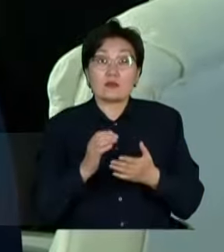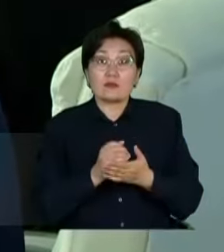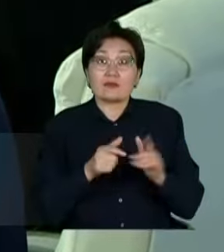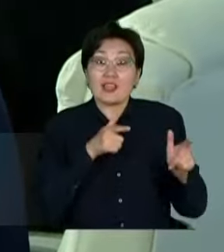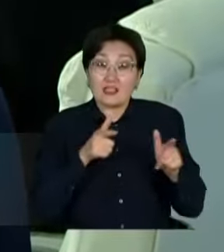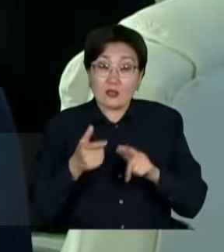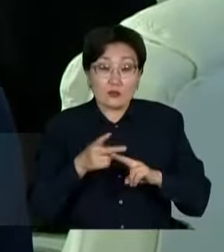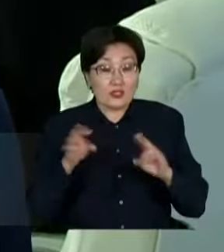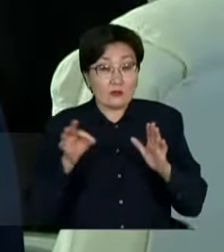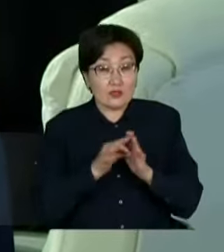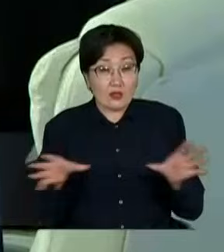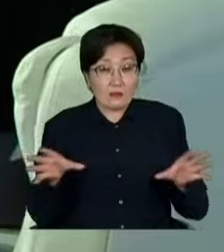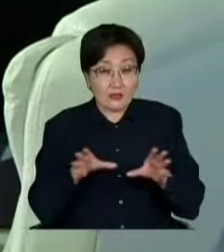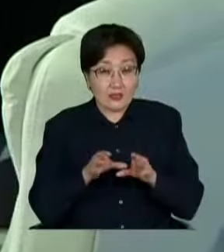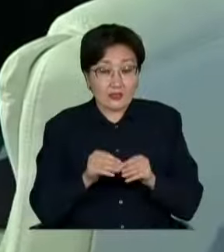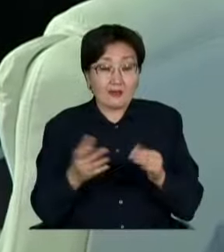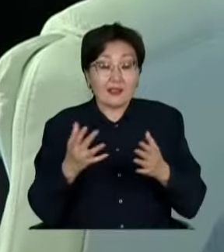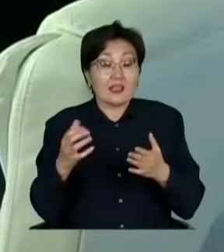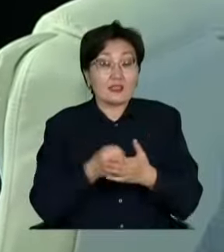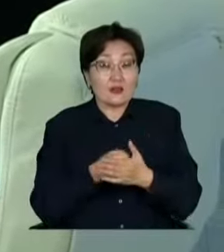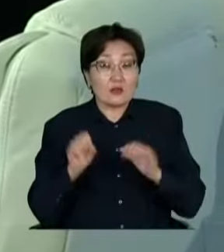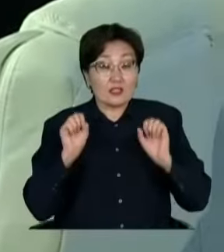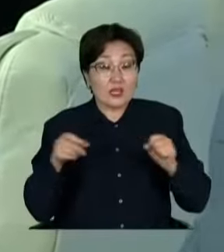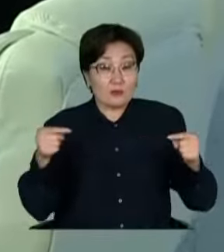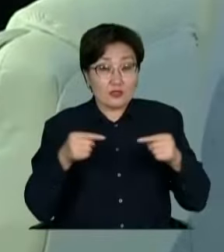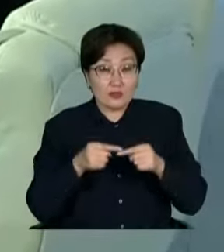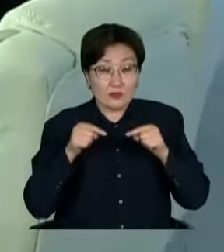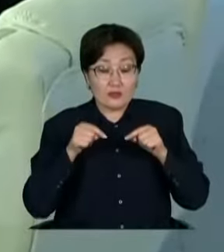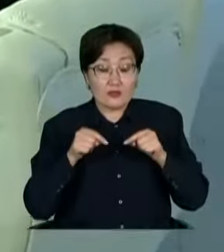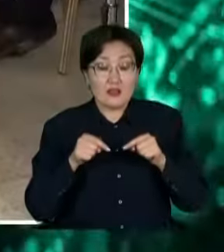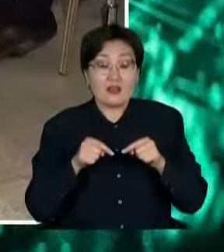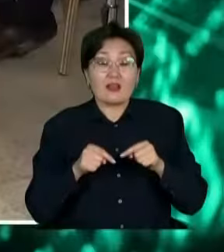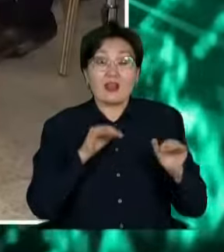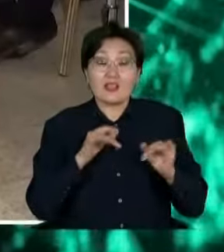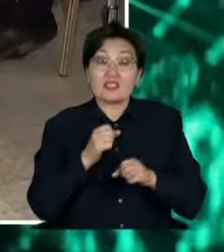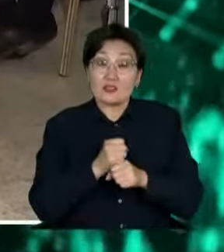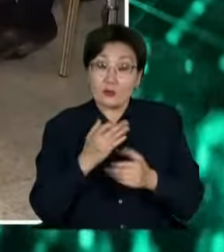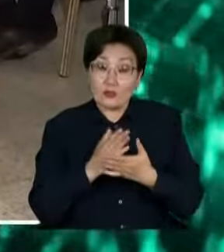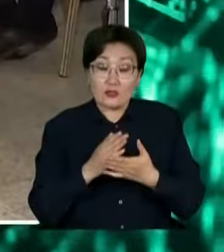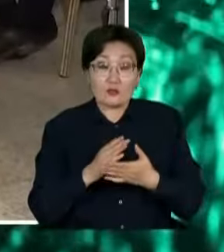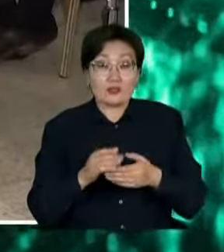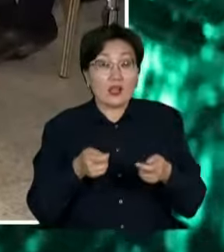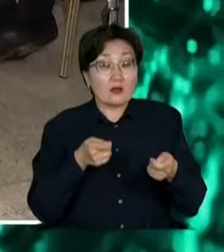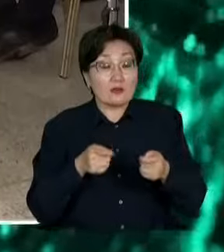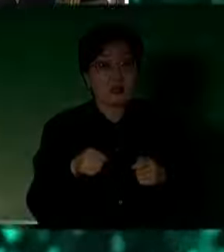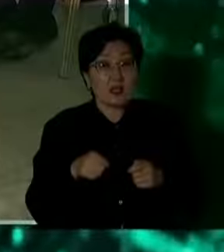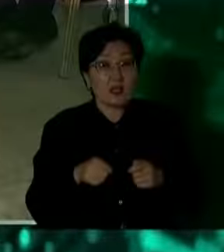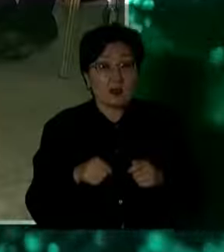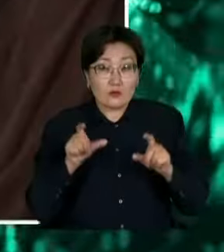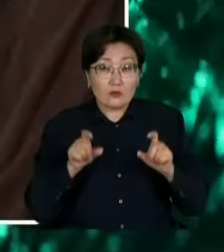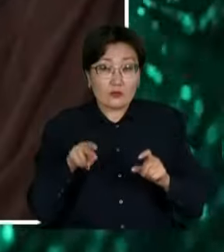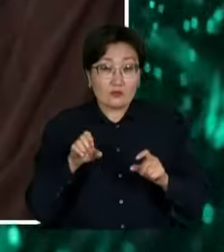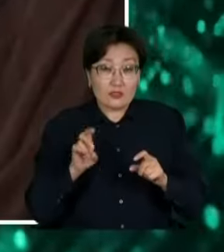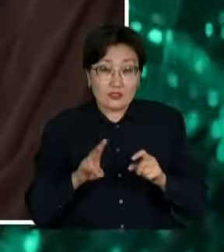мақсаттарға бірлесіп қалай жетуге болатын туралы нақты қадам жасап отырмыз. Бүгін хатшылықтың отырысында Димаш